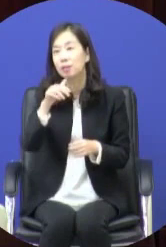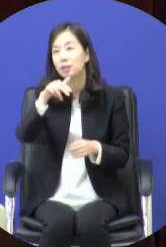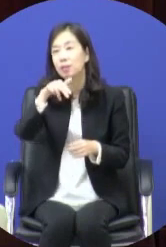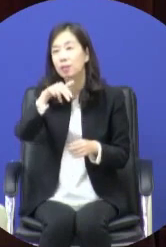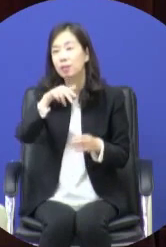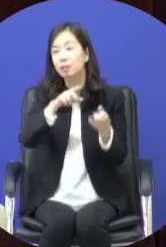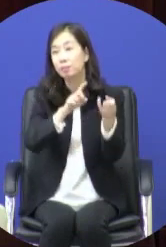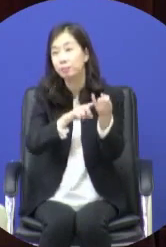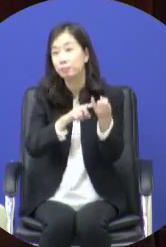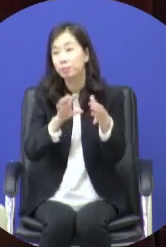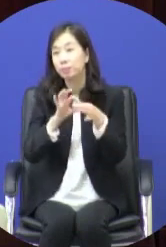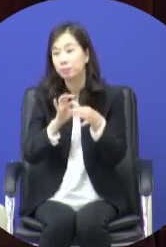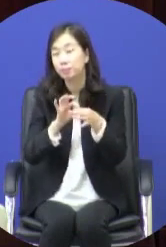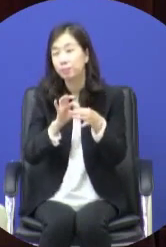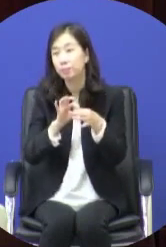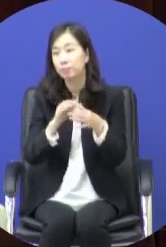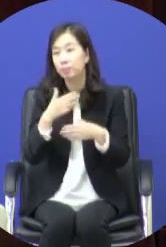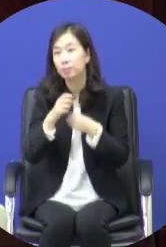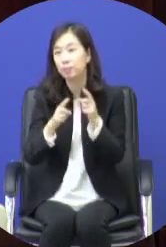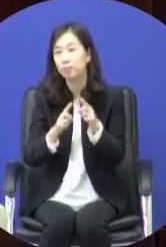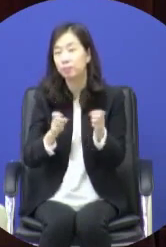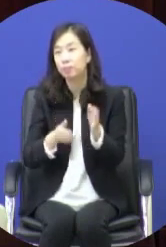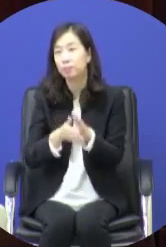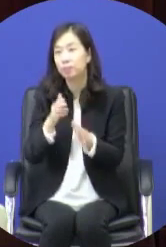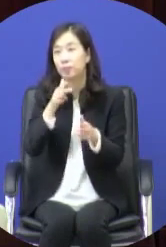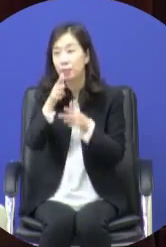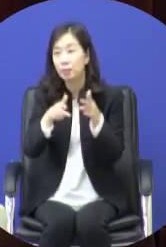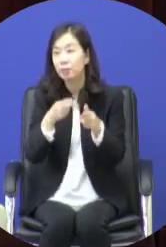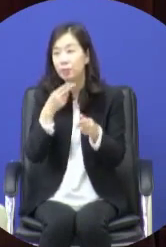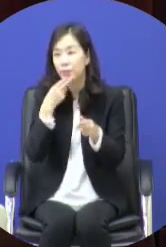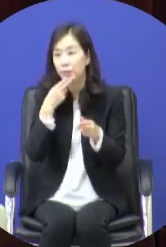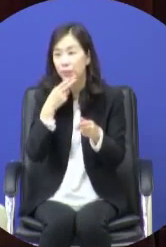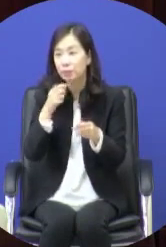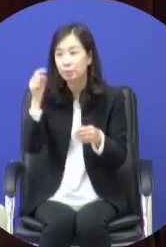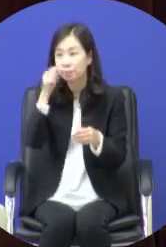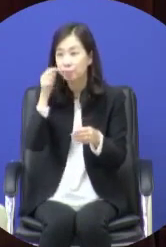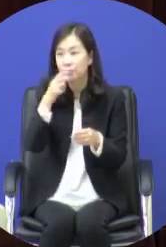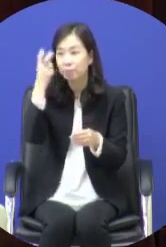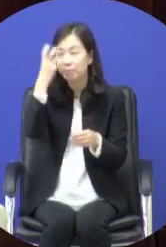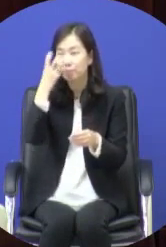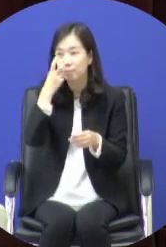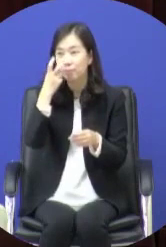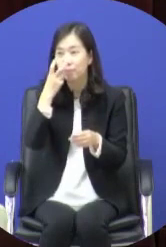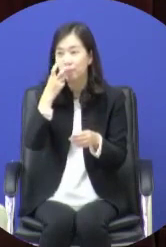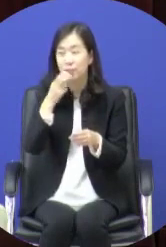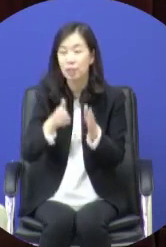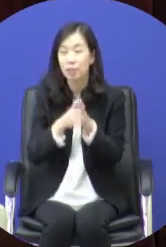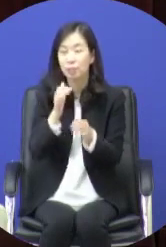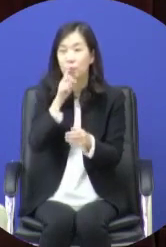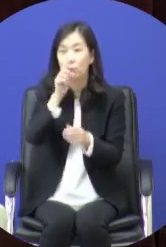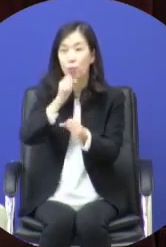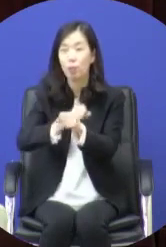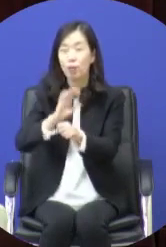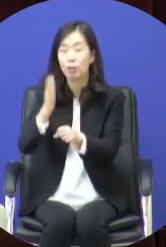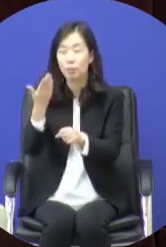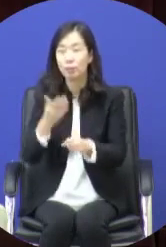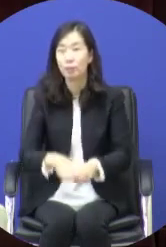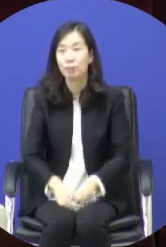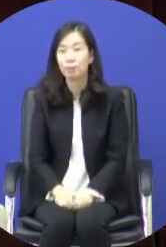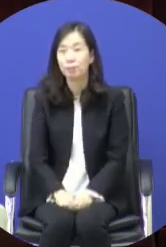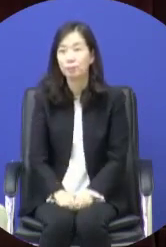이정근 씨와 연결된 안성시의 사업은 없는지 철저하게 조사하여 시민들께 보고해야 합니다.